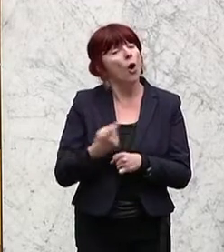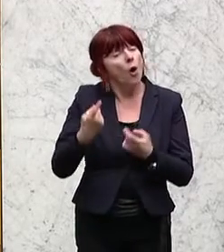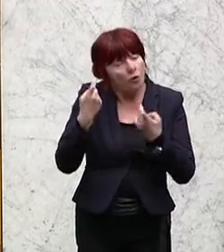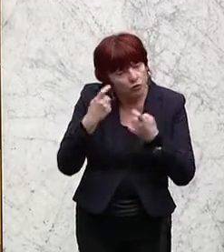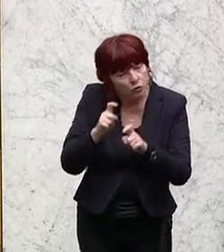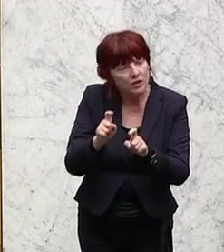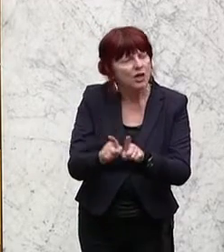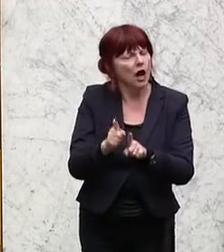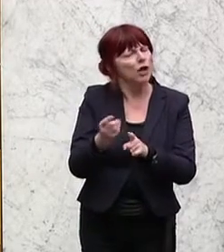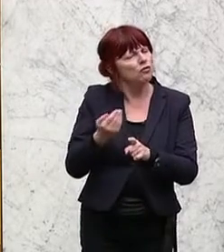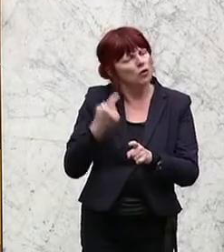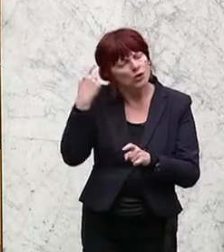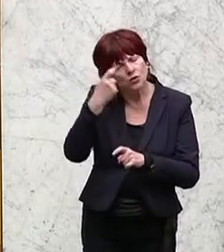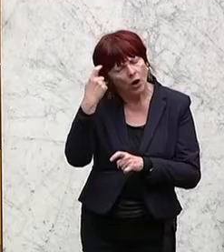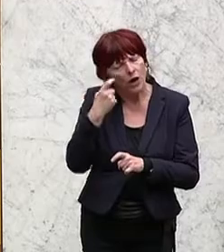den Erwachsenenschutzvereinen